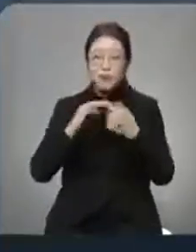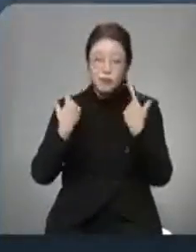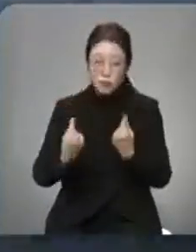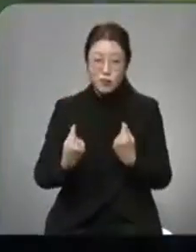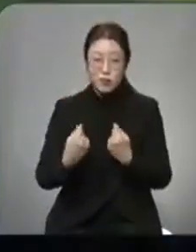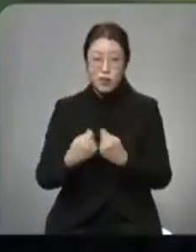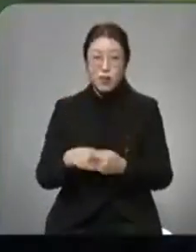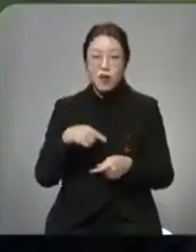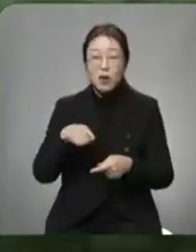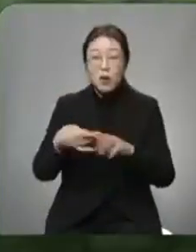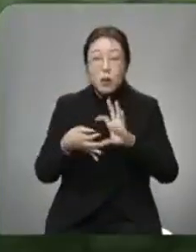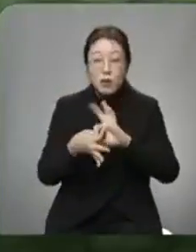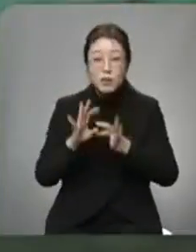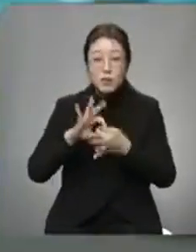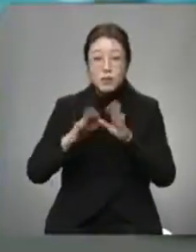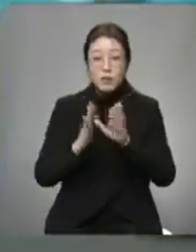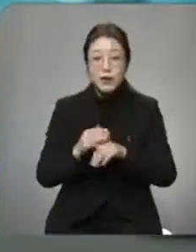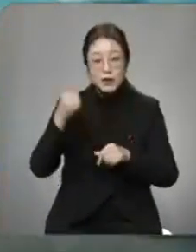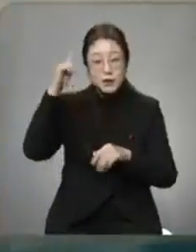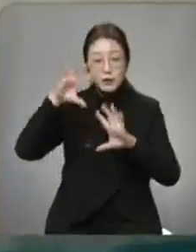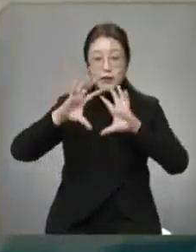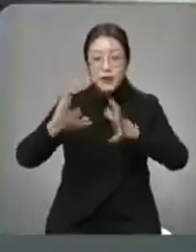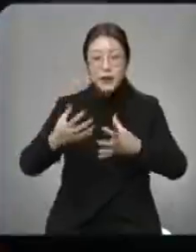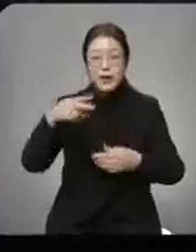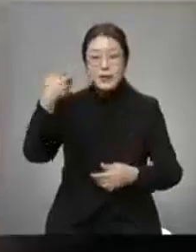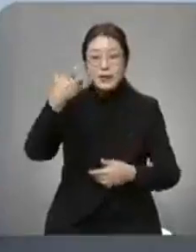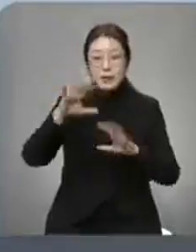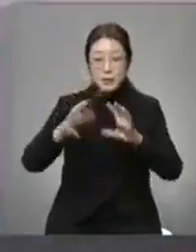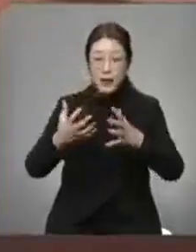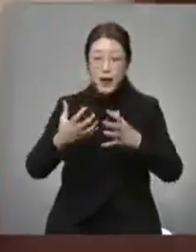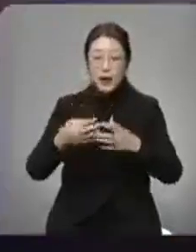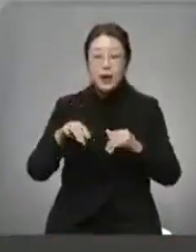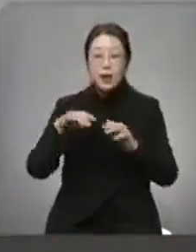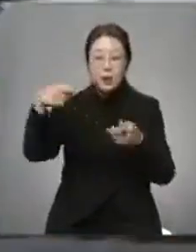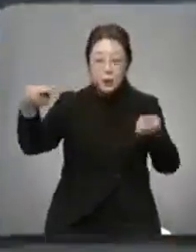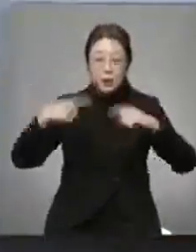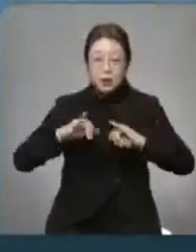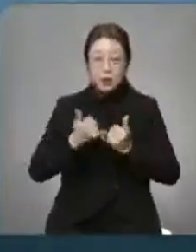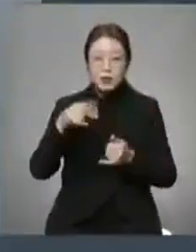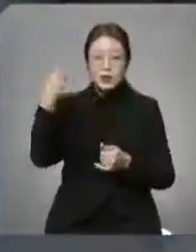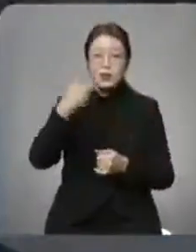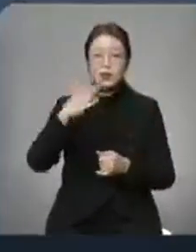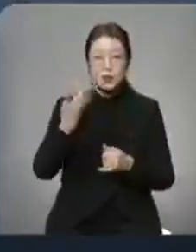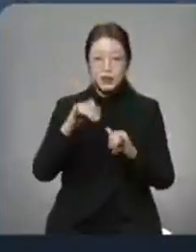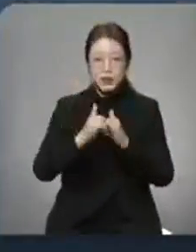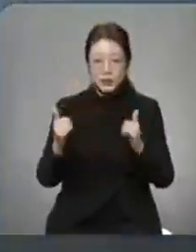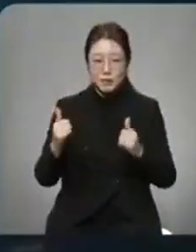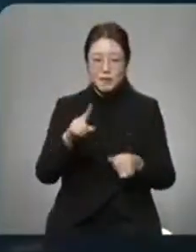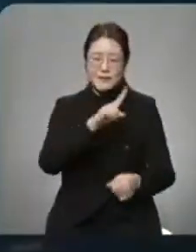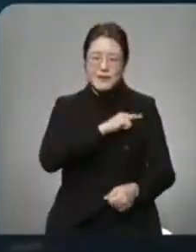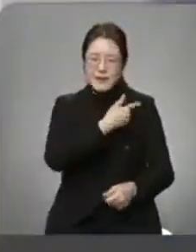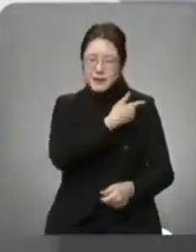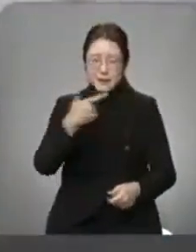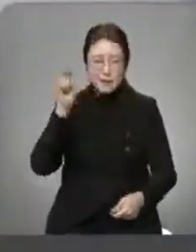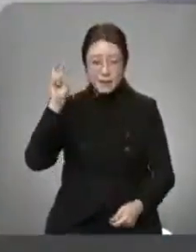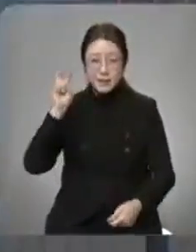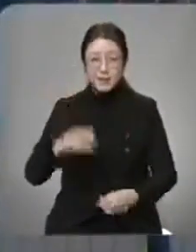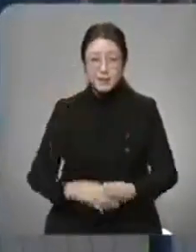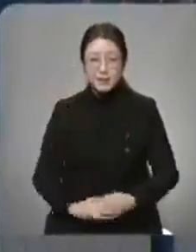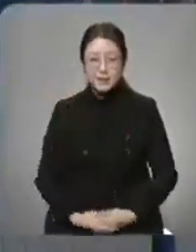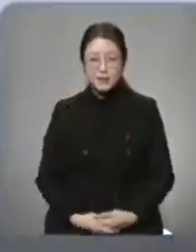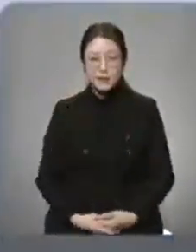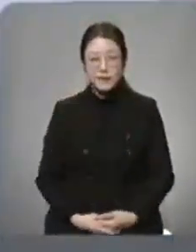청소년 올림픽에는 전 세계 70여 개 나라에서 선수단 2,900여 명이 참가해 역대 가장 큰 규모로 펼쳐질